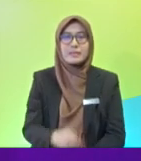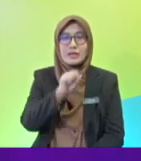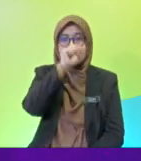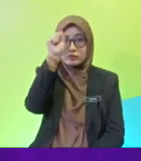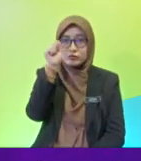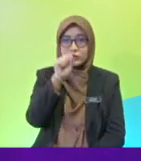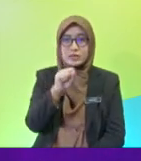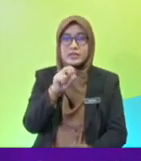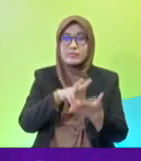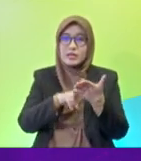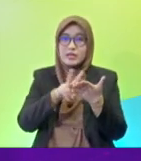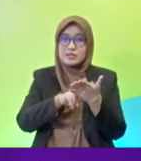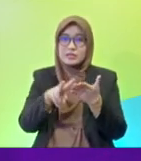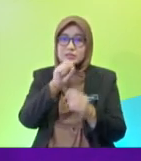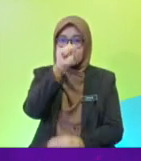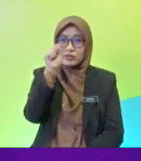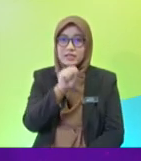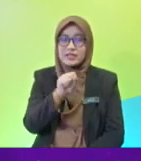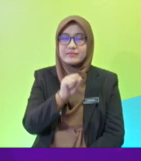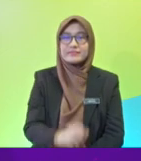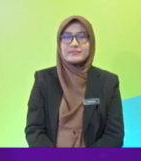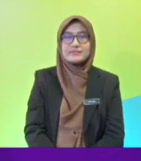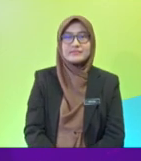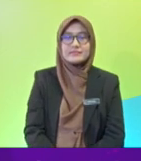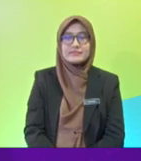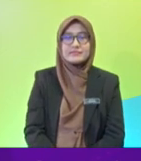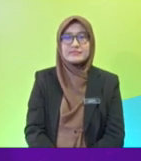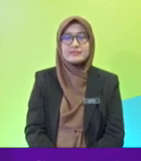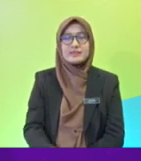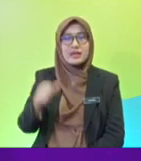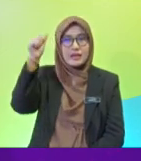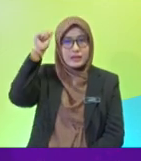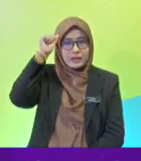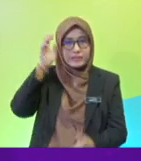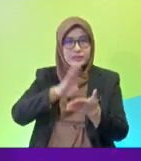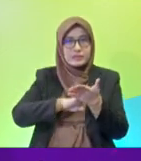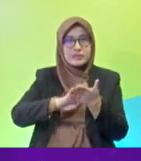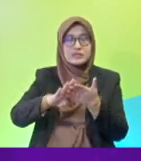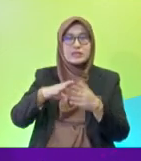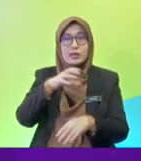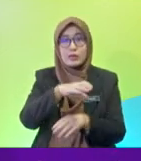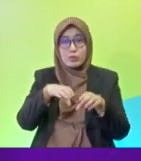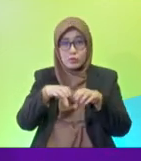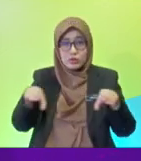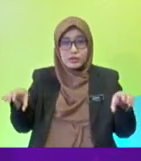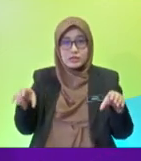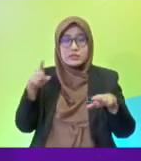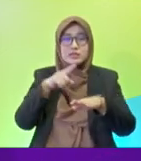baca dulu isi surat Amin membersihkan longgang di rumahnya